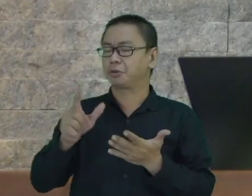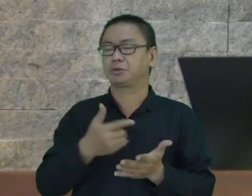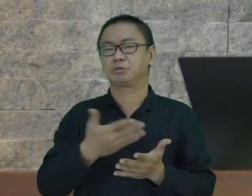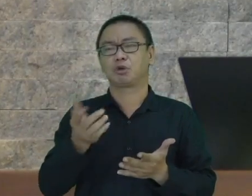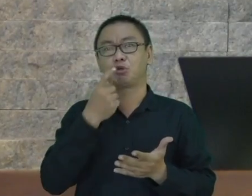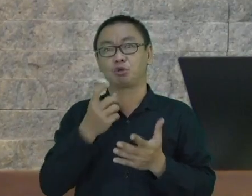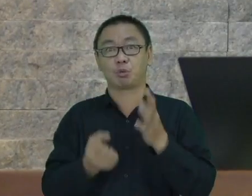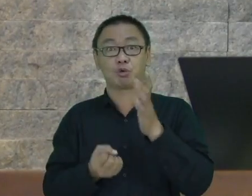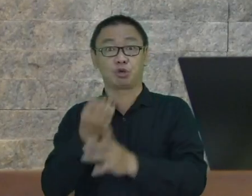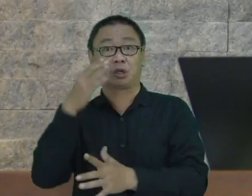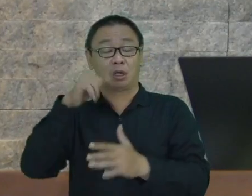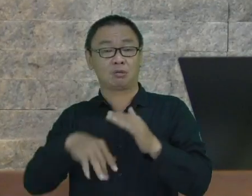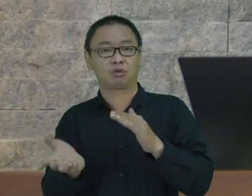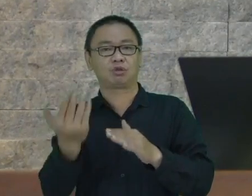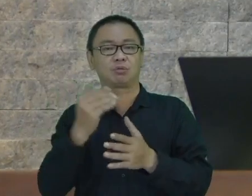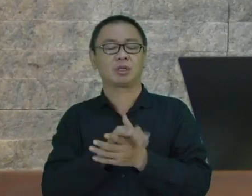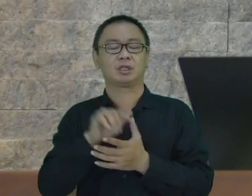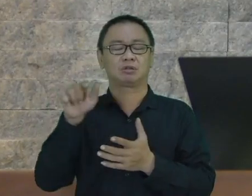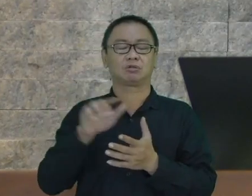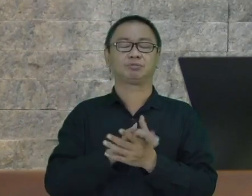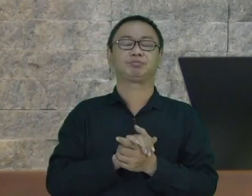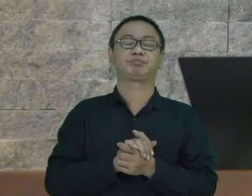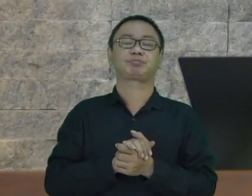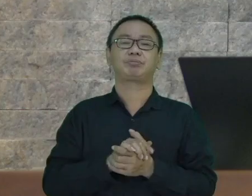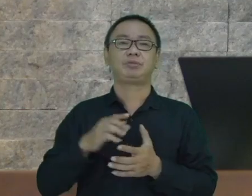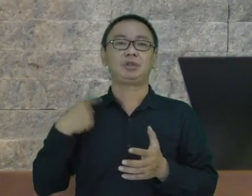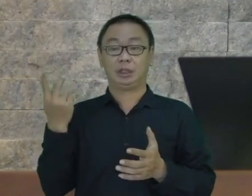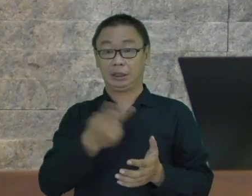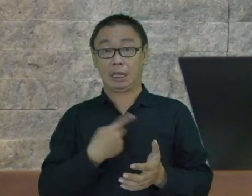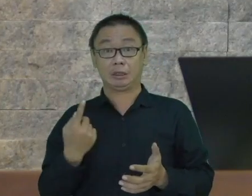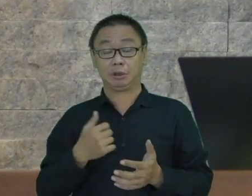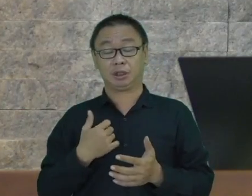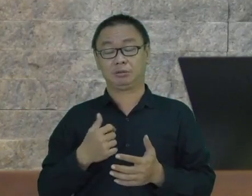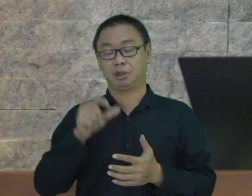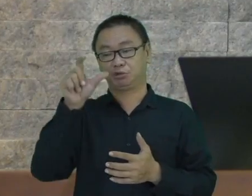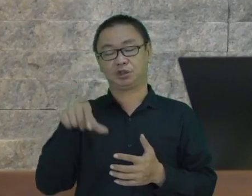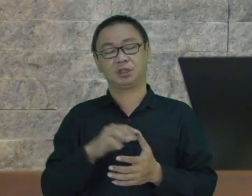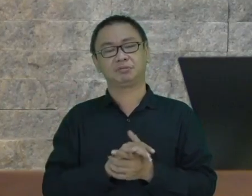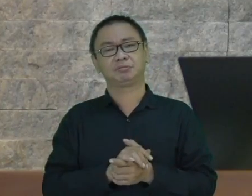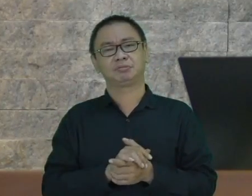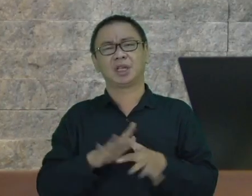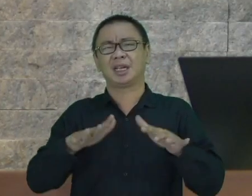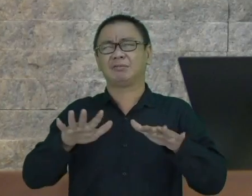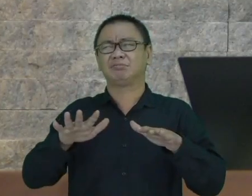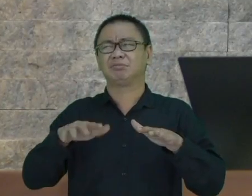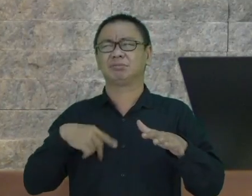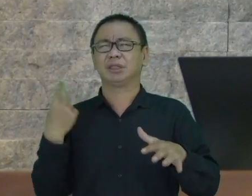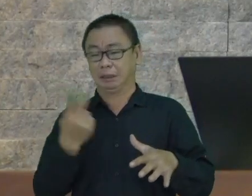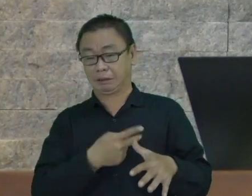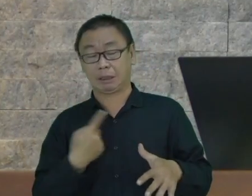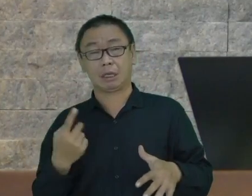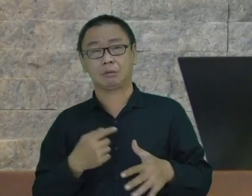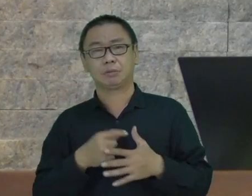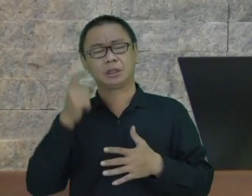mewujudkan itu dalam kehidupan hari lepas hari. Kita sebagai manusia Kadangkala kita berpikir kita adalah